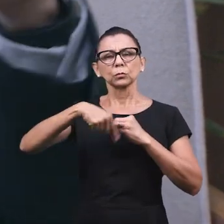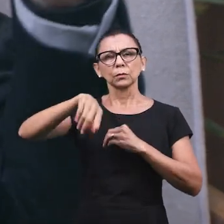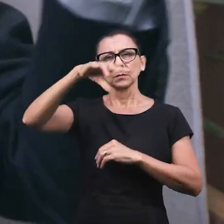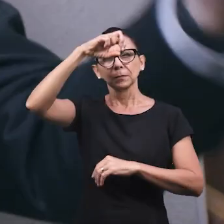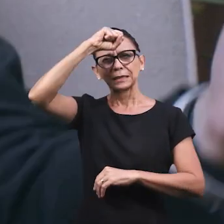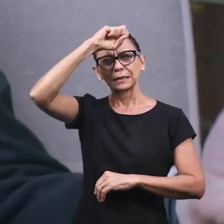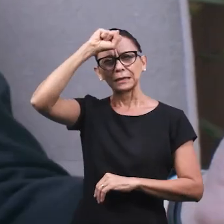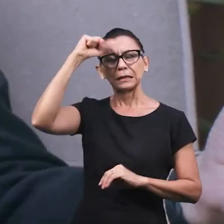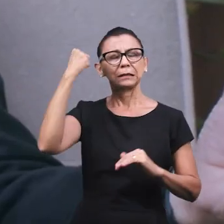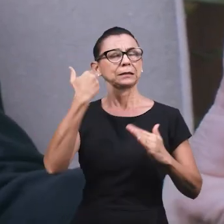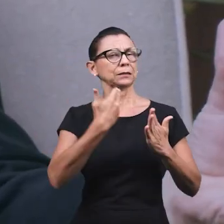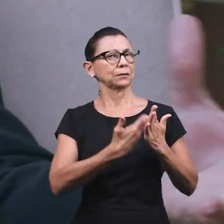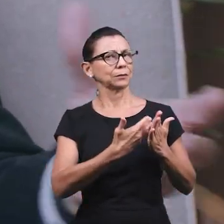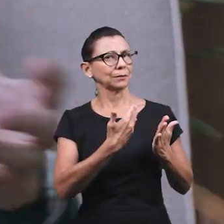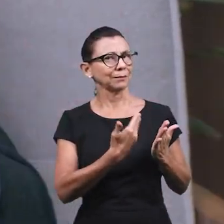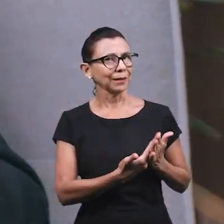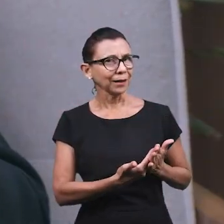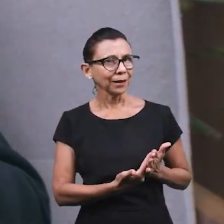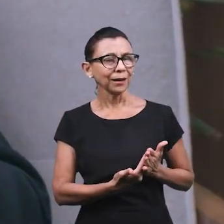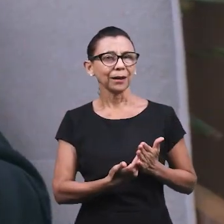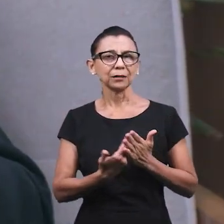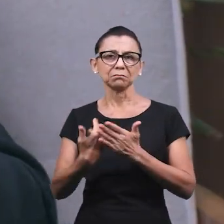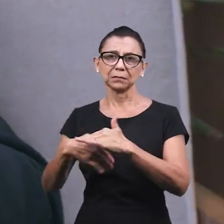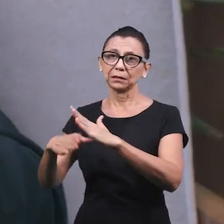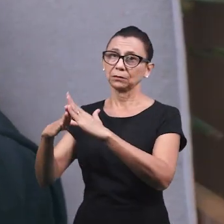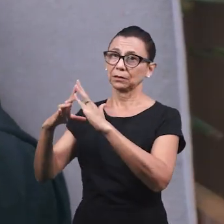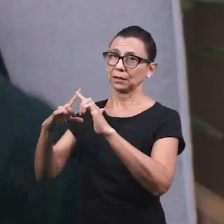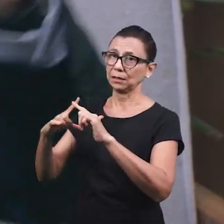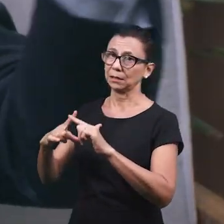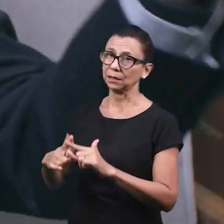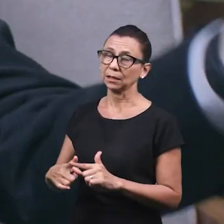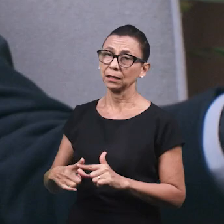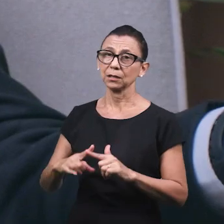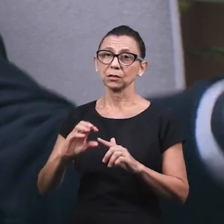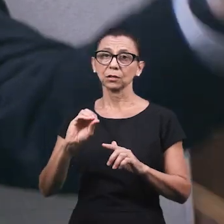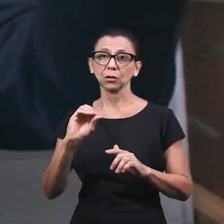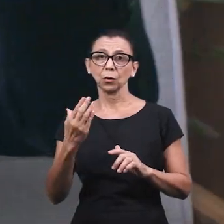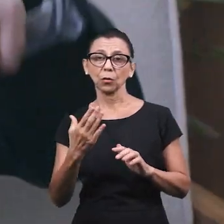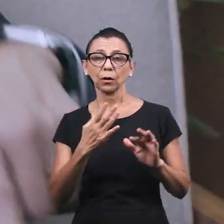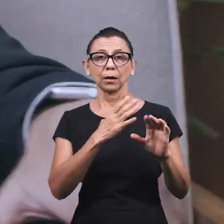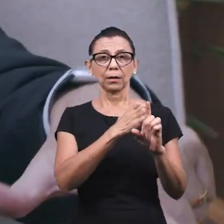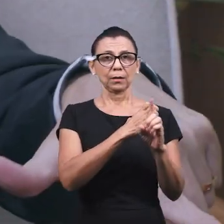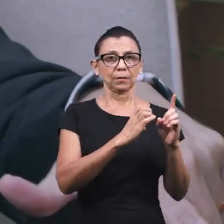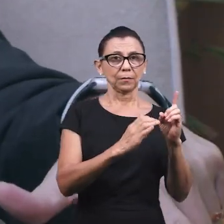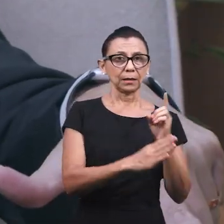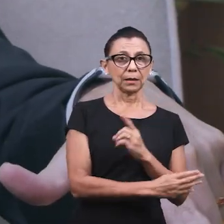en train d'apprendre, étudier, soit dans les églises, de l'école publique.